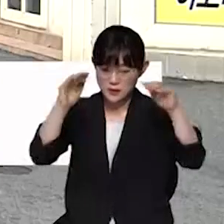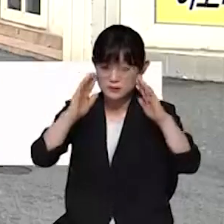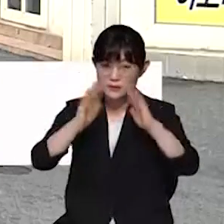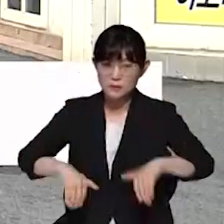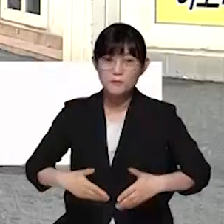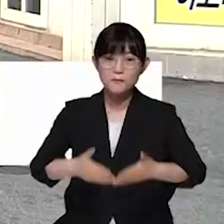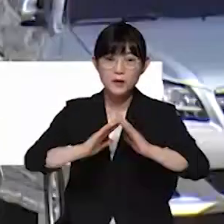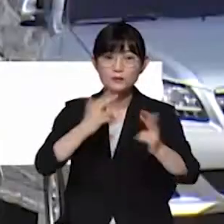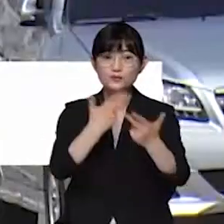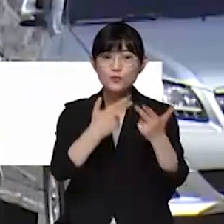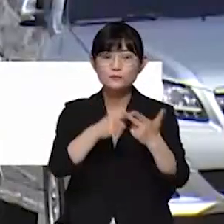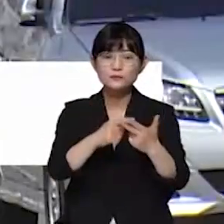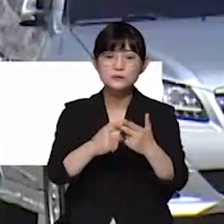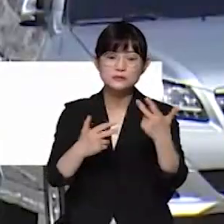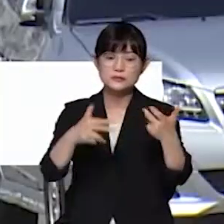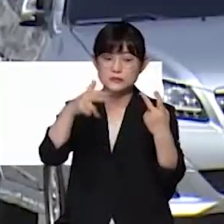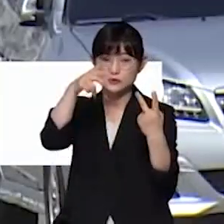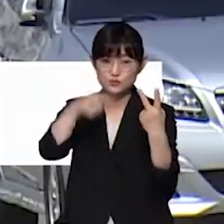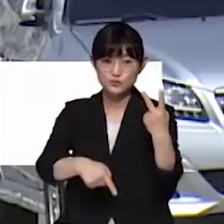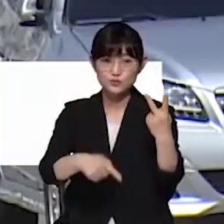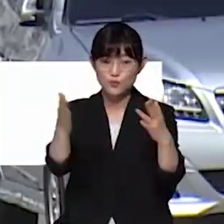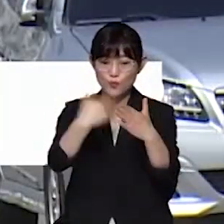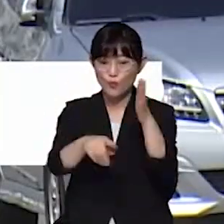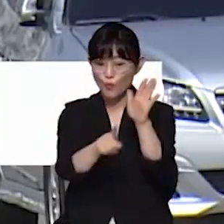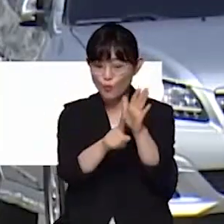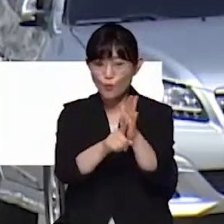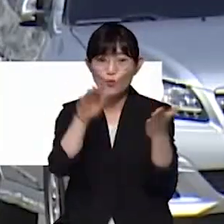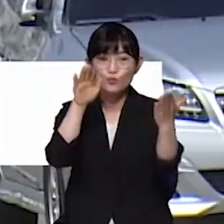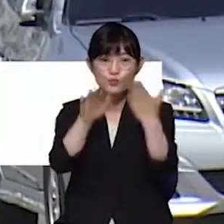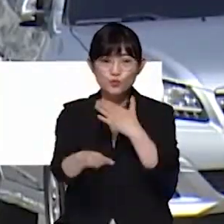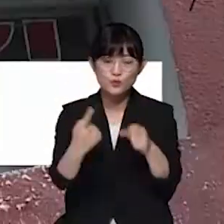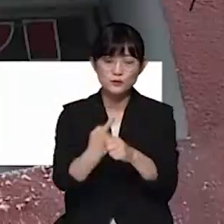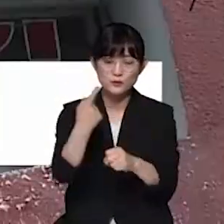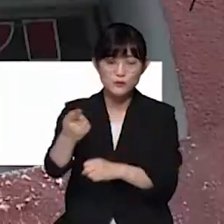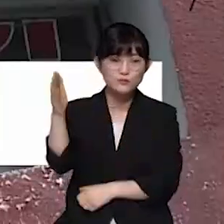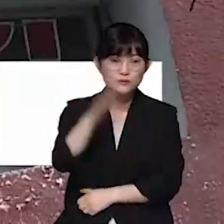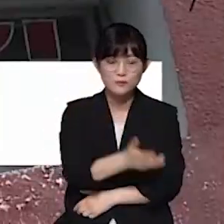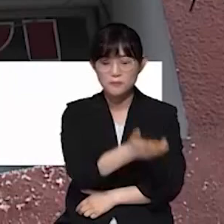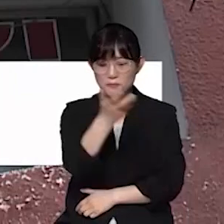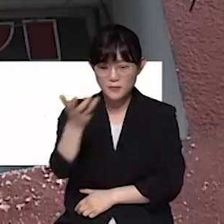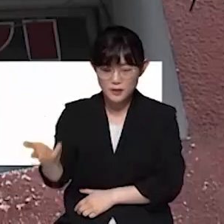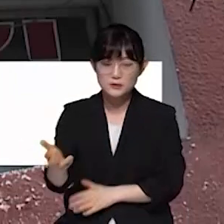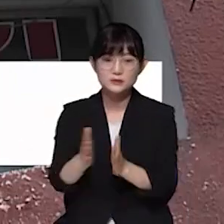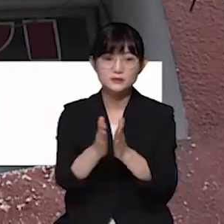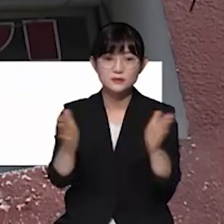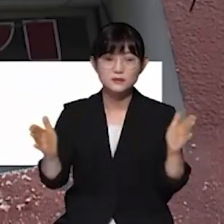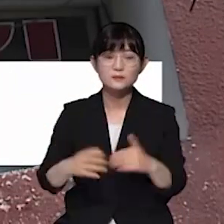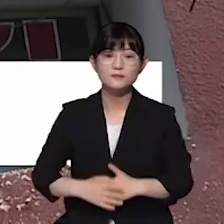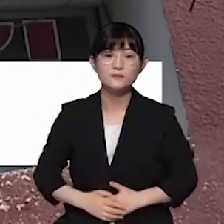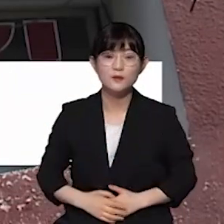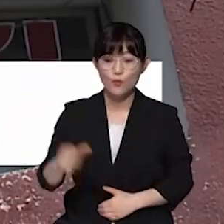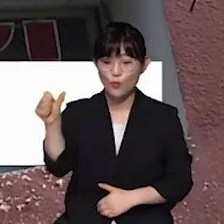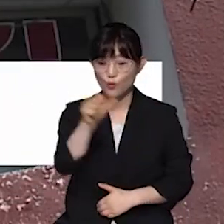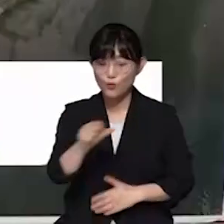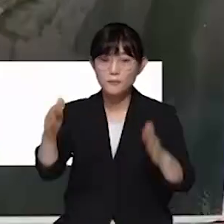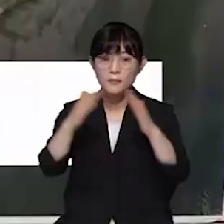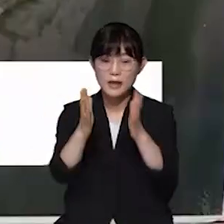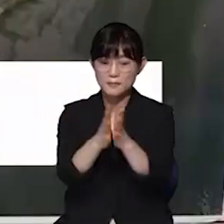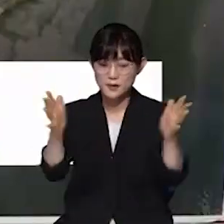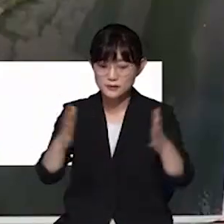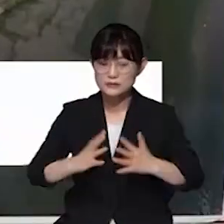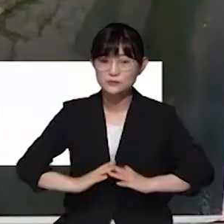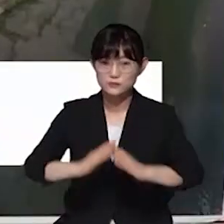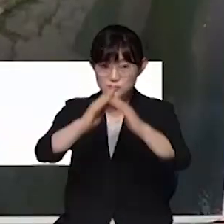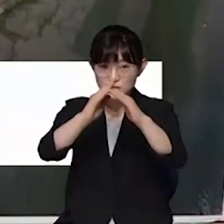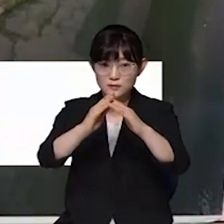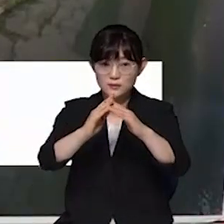올해 말 이주 공고를 한 뒤 내년 초부터 본격적인 이주가 시작될 걸로 전망하고 있습니다. 5천여 세대 아파트를